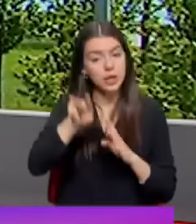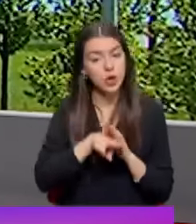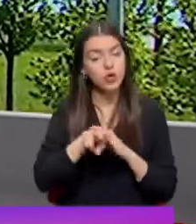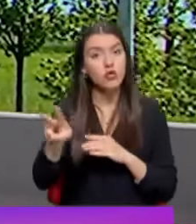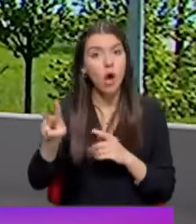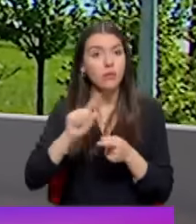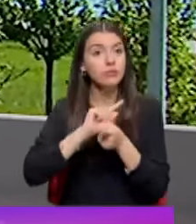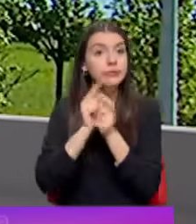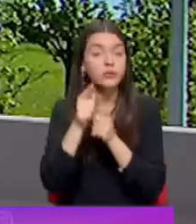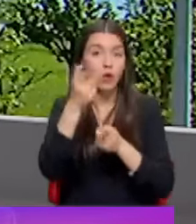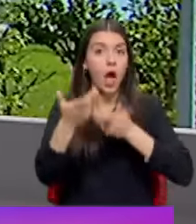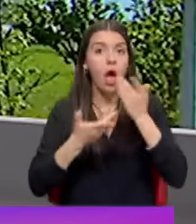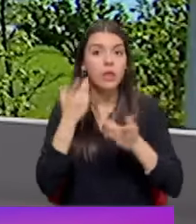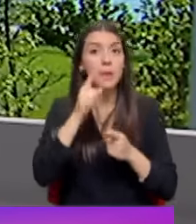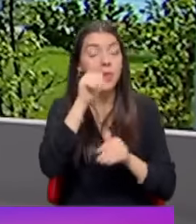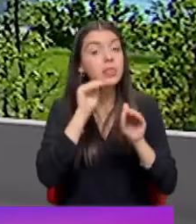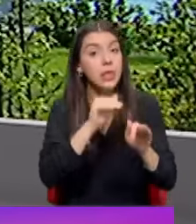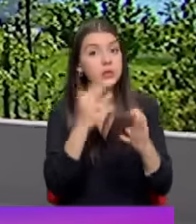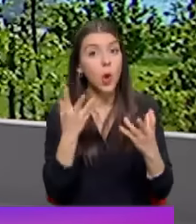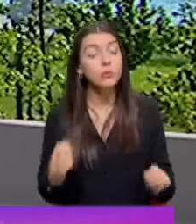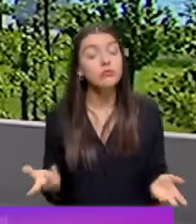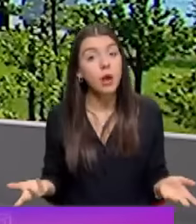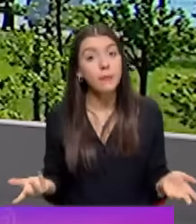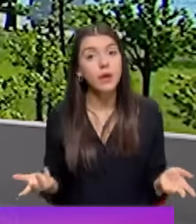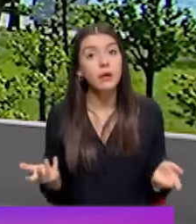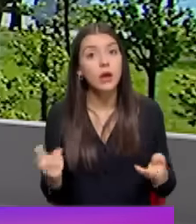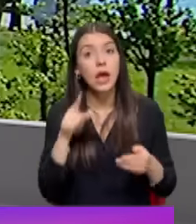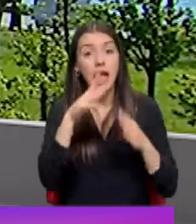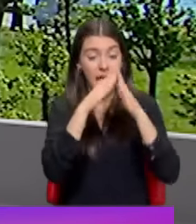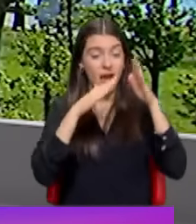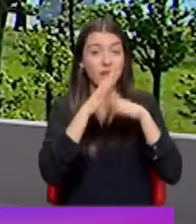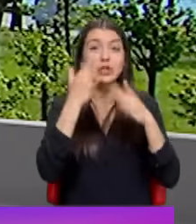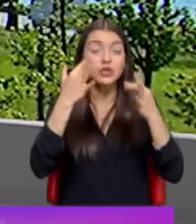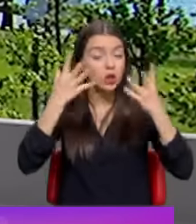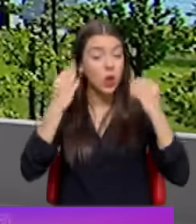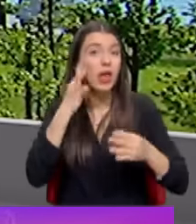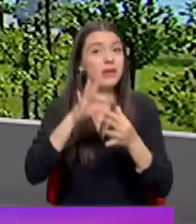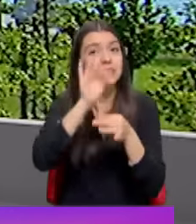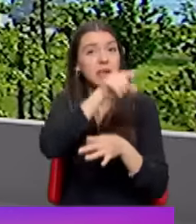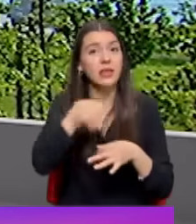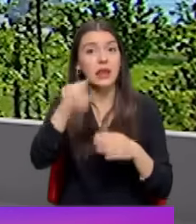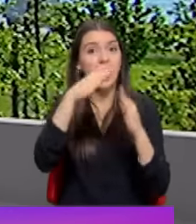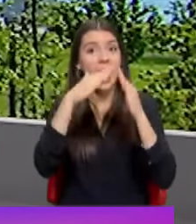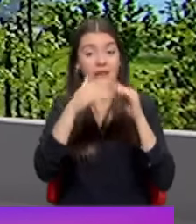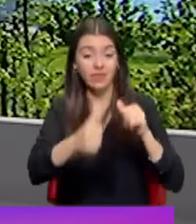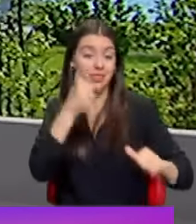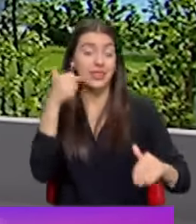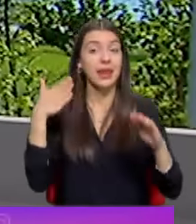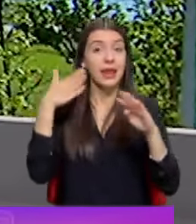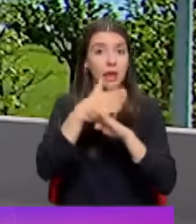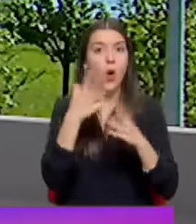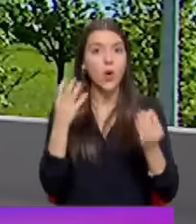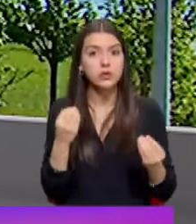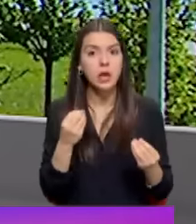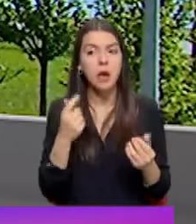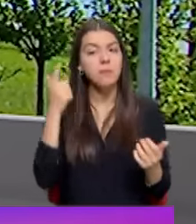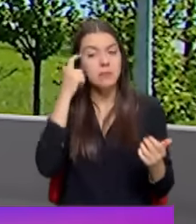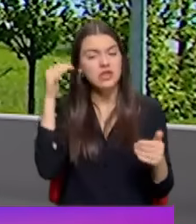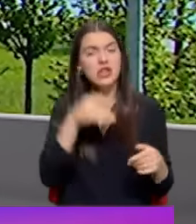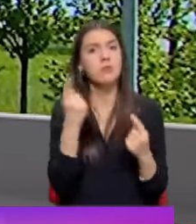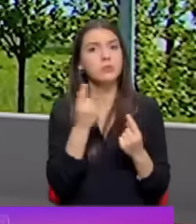yöntem gösterilecek mi? Bir destek yapılacak mı? Evlerinde çatlak olan insanlar evlerine geri girmek zorunda kalırsa başlarına gelen bir